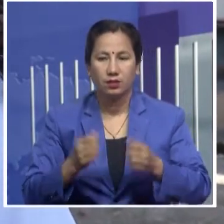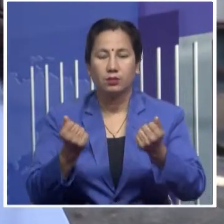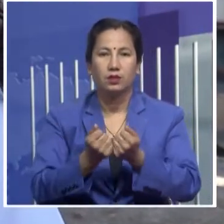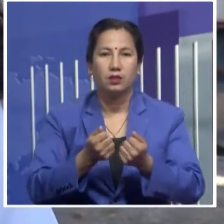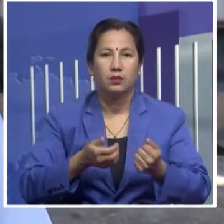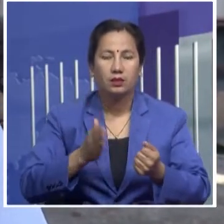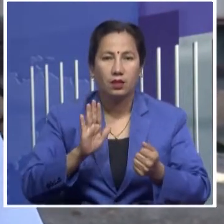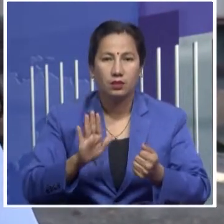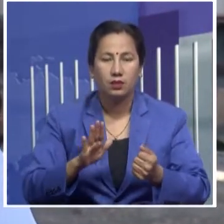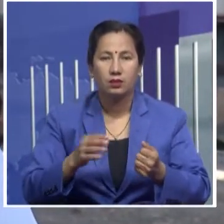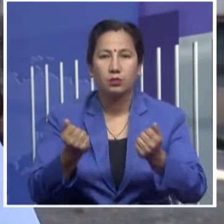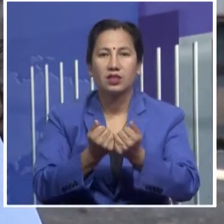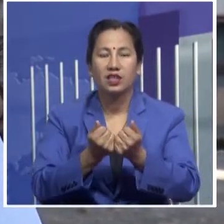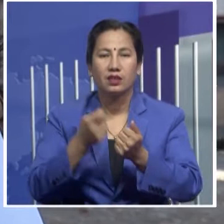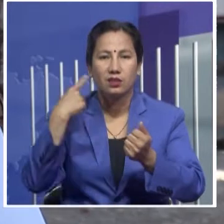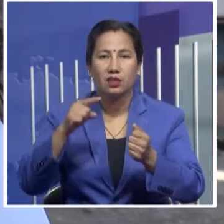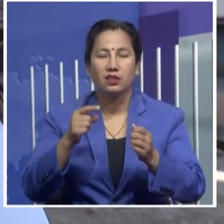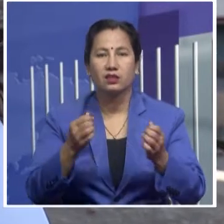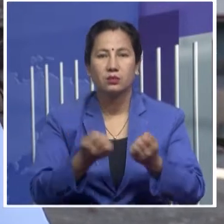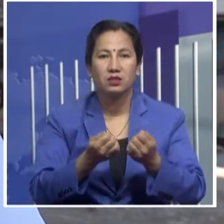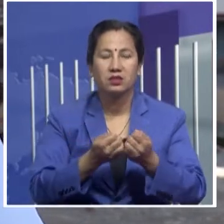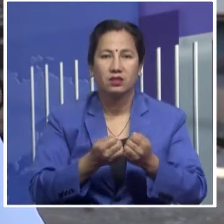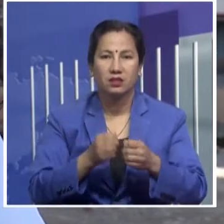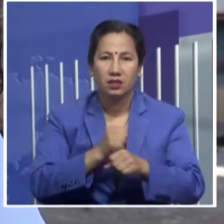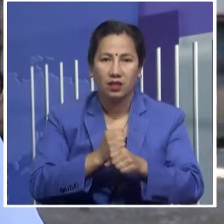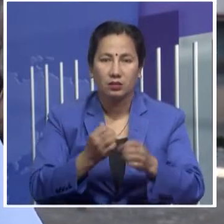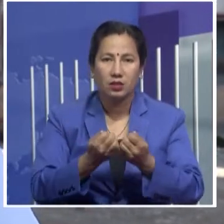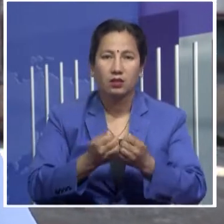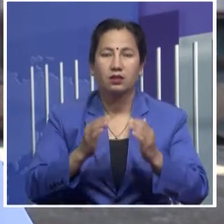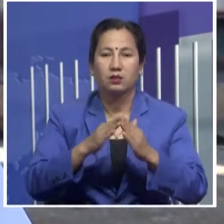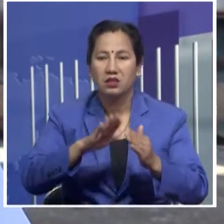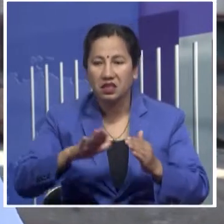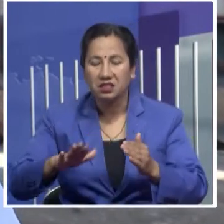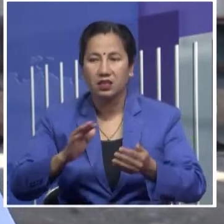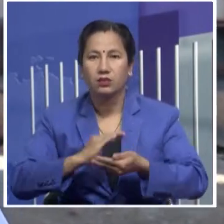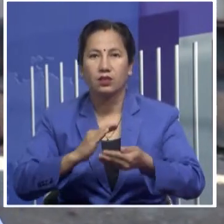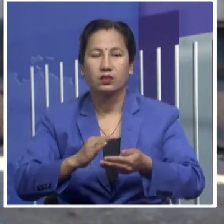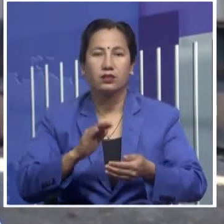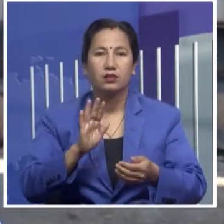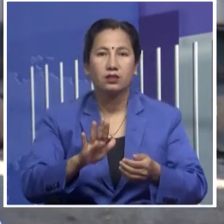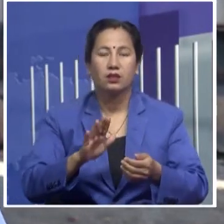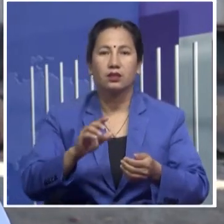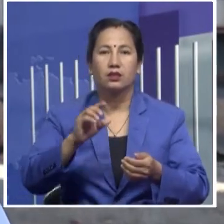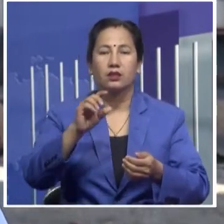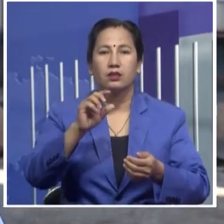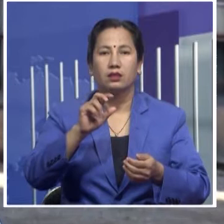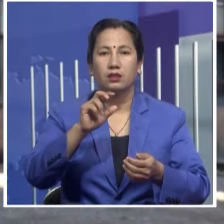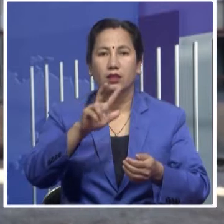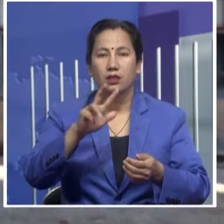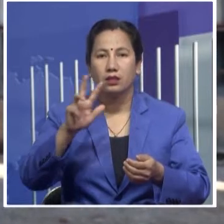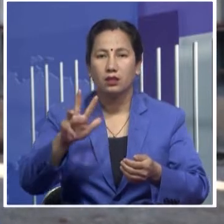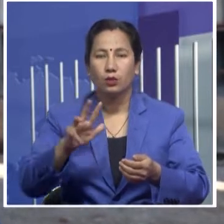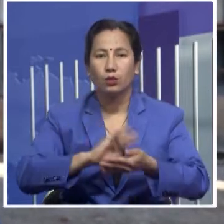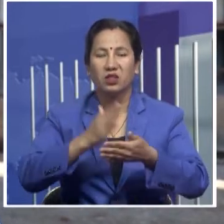यो बिदाको दिन पनि हामीले ड्युटी गरेर आउँछौँ, घरमा सानो सानो बच्चाहरू हेरिरहेका हुन्छन्, कसैको छ नि सानो बच्चा 8 महिना 9 महिने बच्चा छोडेर पनि ड्युटी